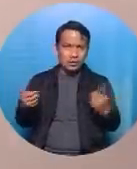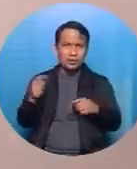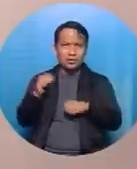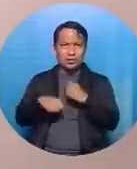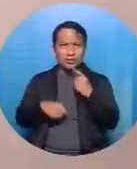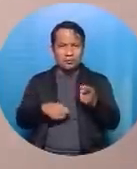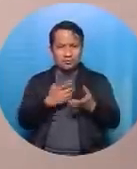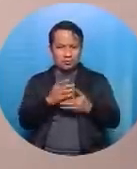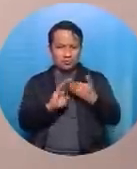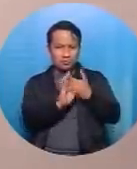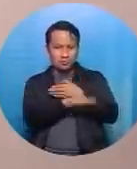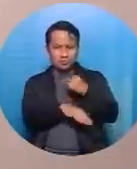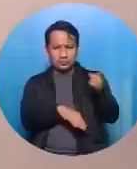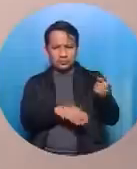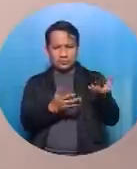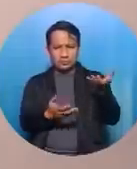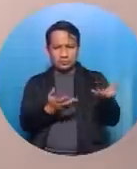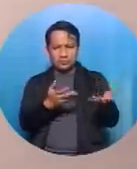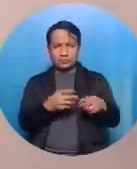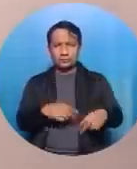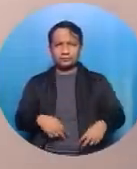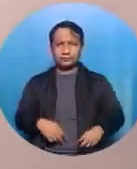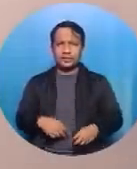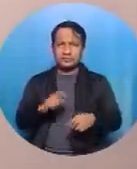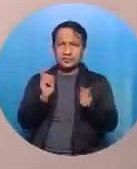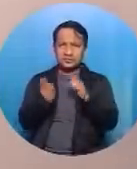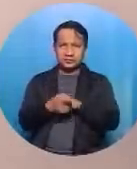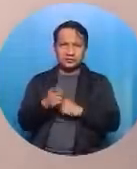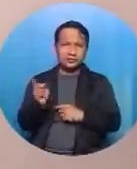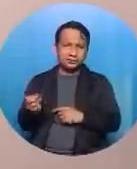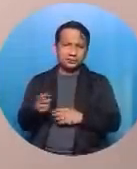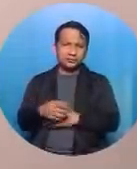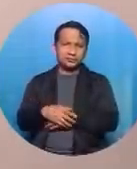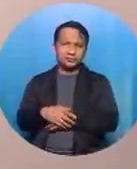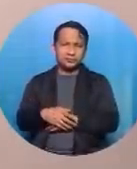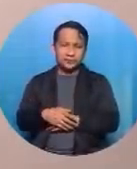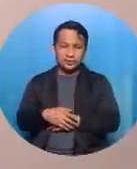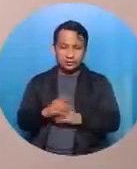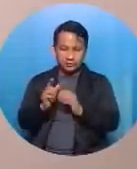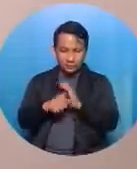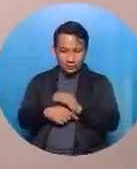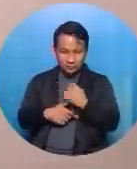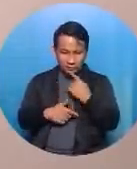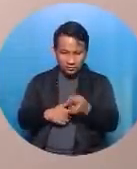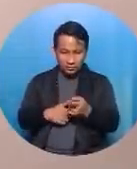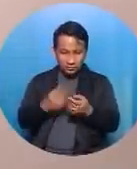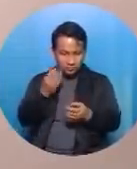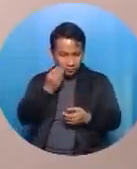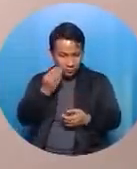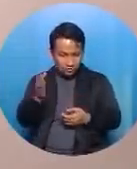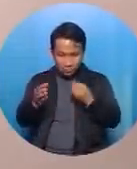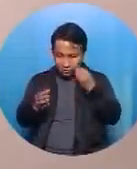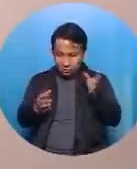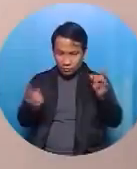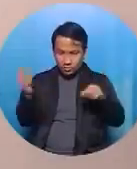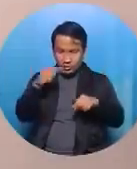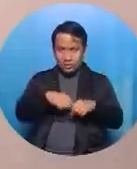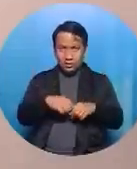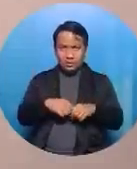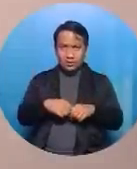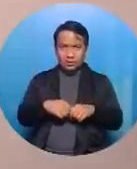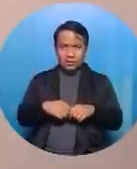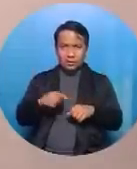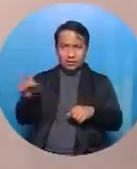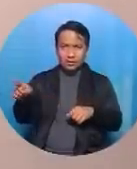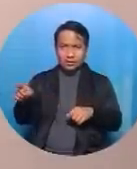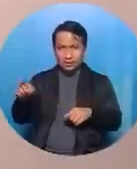Kaya kailangan niya nang bumalik sa amin. Magbabago na daw po siya. Ang nalaman ko po, kaya po pala siya umuwi dito sa bahay, ay hinanting